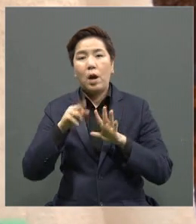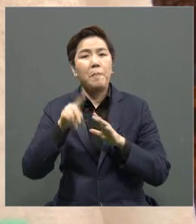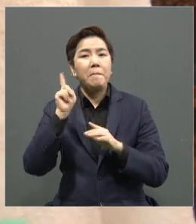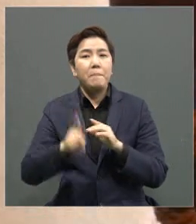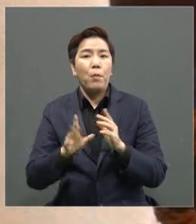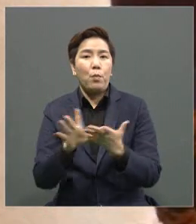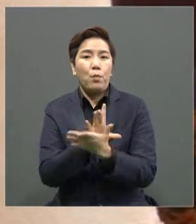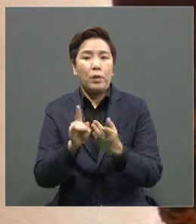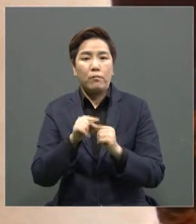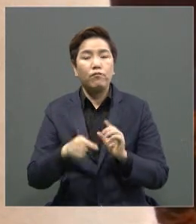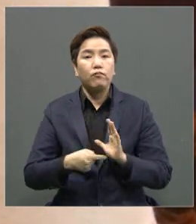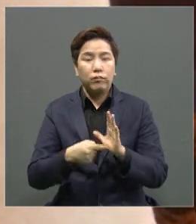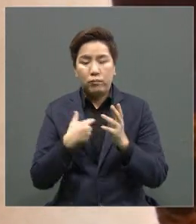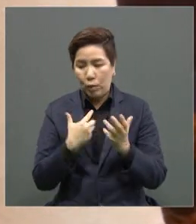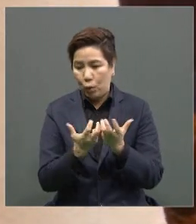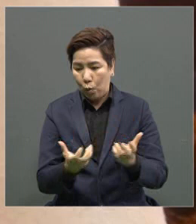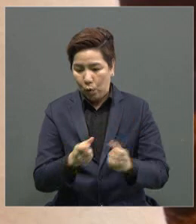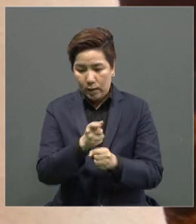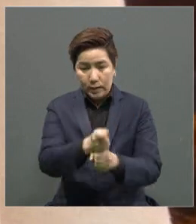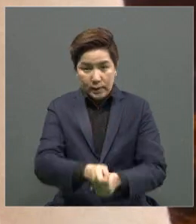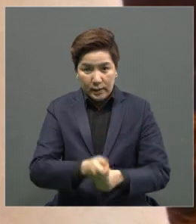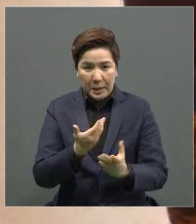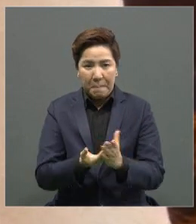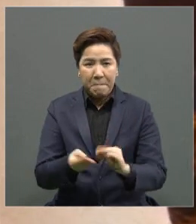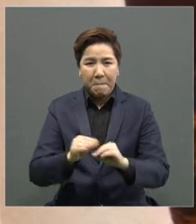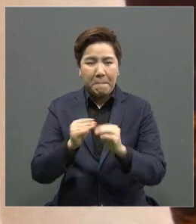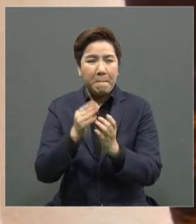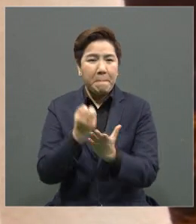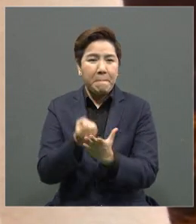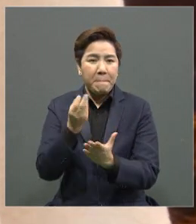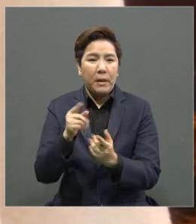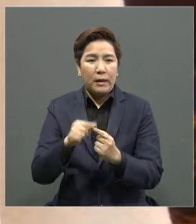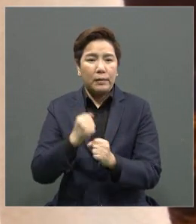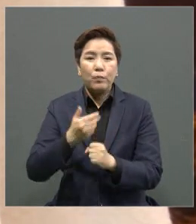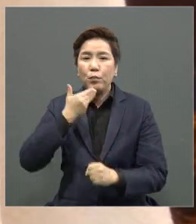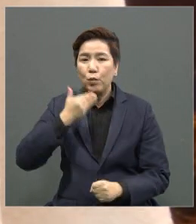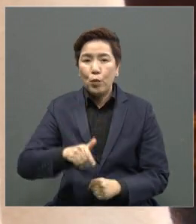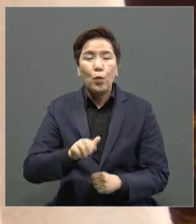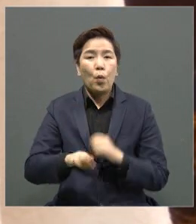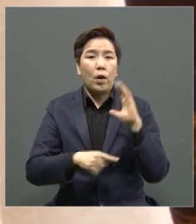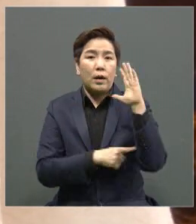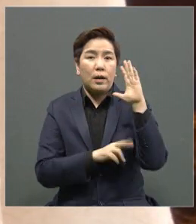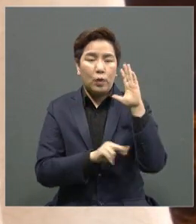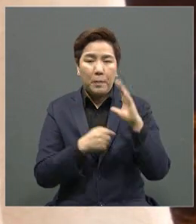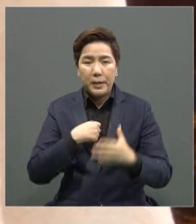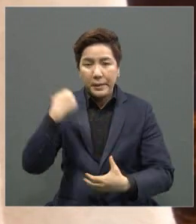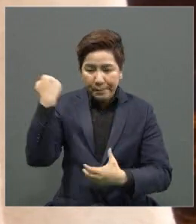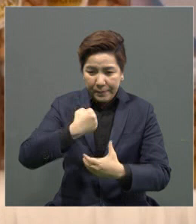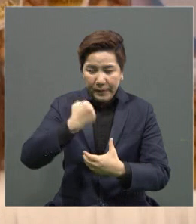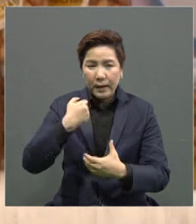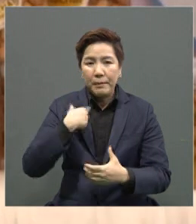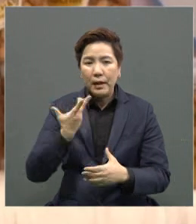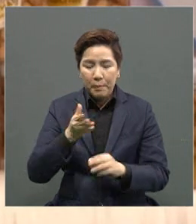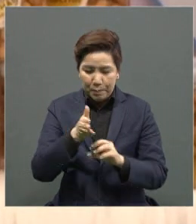ธรรมโซนจัดแสดงสินค้าเกษตรมูลค่าสูงสู่การพัฒนาอย่างยั่งยืนไม่ว่าจะเป็นกะปิมังคุดก